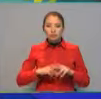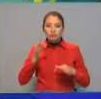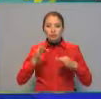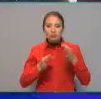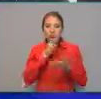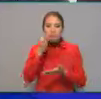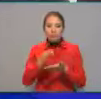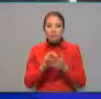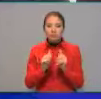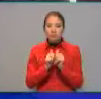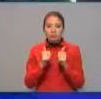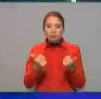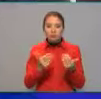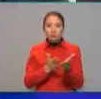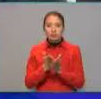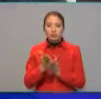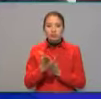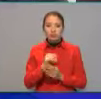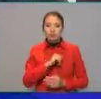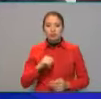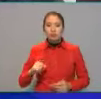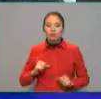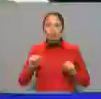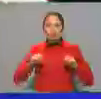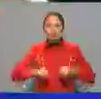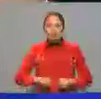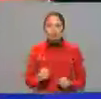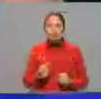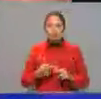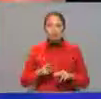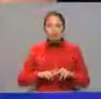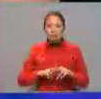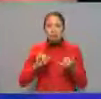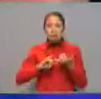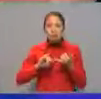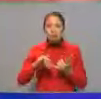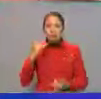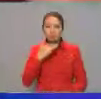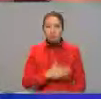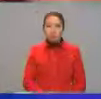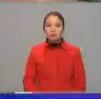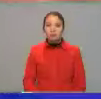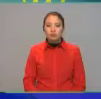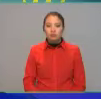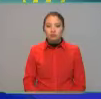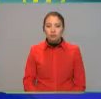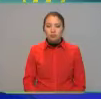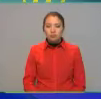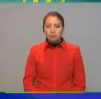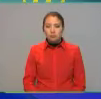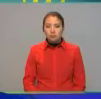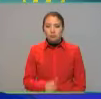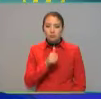судьяның айтуынша неке бұзуға алып келетін жайттардың басым бөлігі зинақорлықтан. 8 отбасы келіп отырса бір